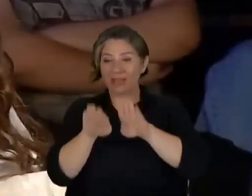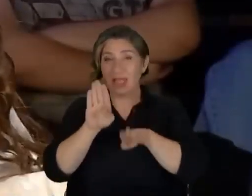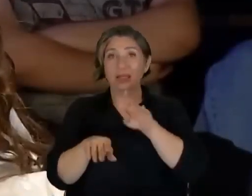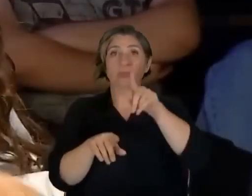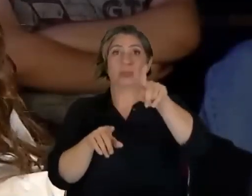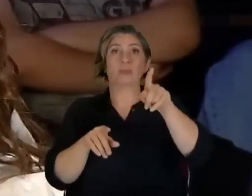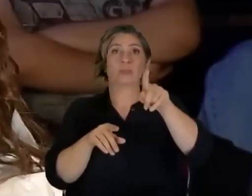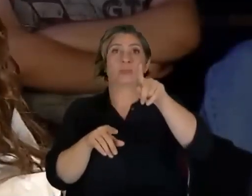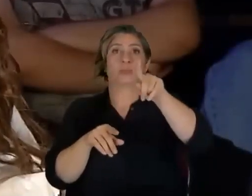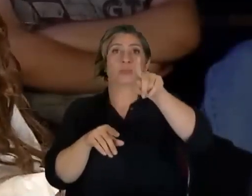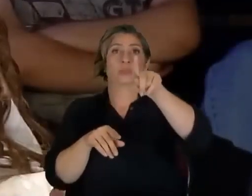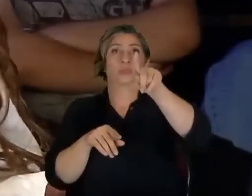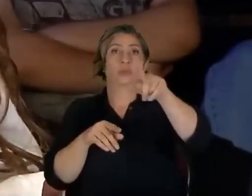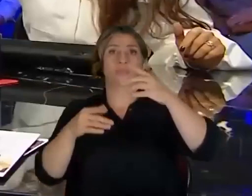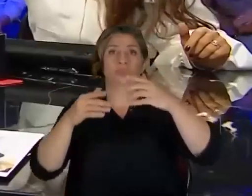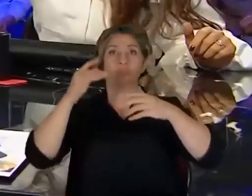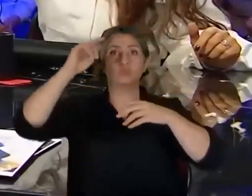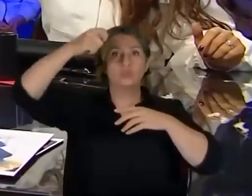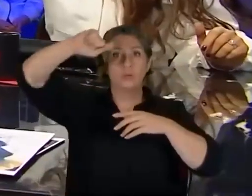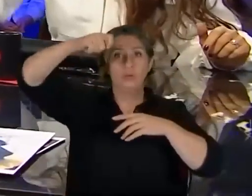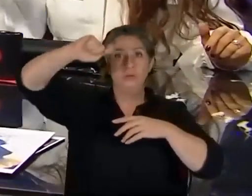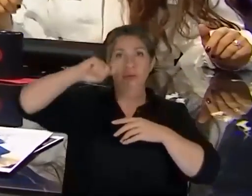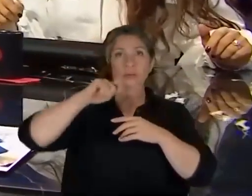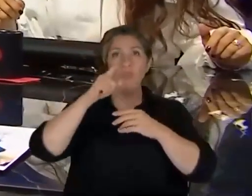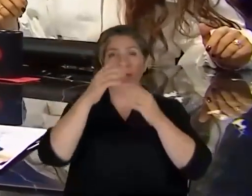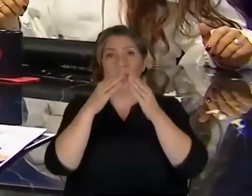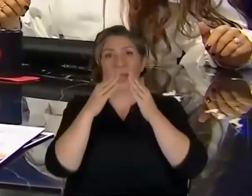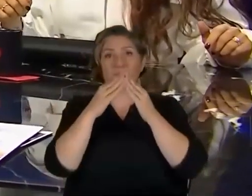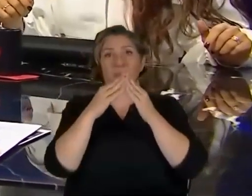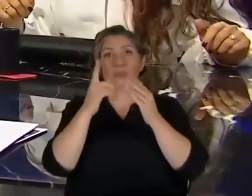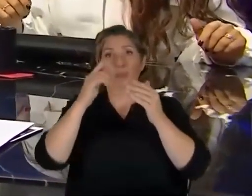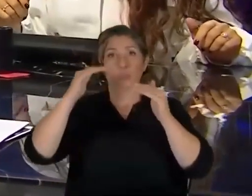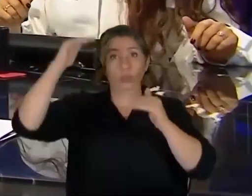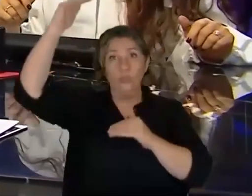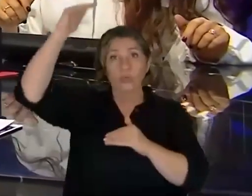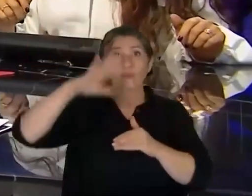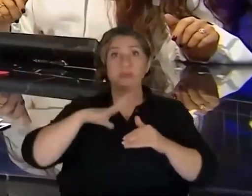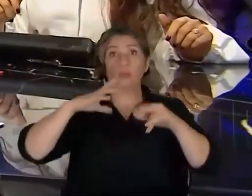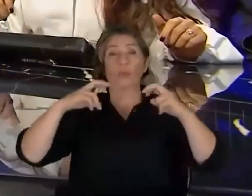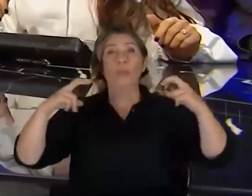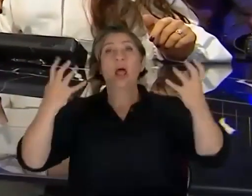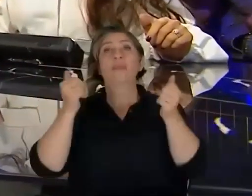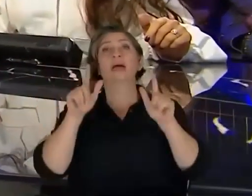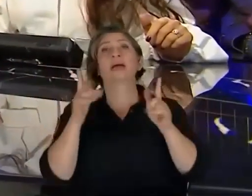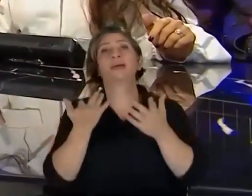Bir bu kel tarpı. Bu yukarıdan şeyle. Ya bu şeyle. Evde zaten bunun bir de büyüğü varsa mobilya